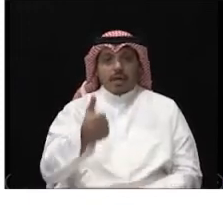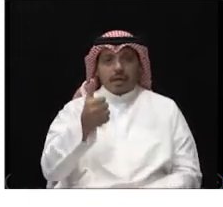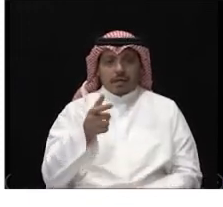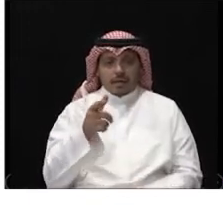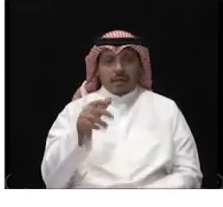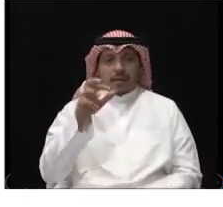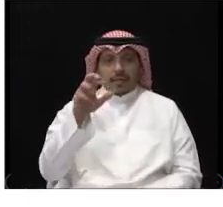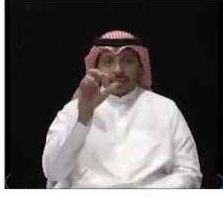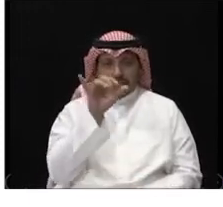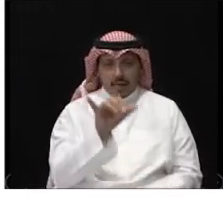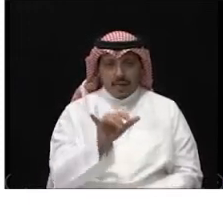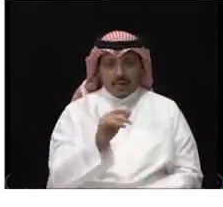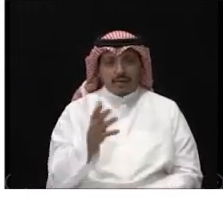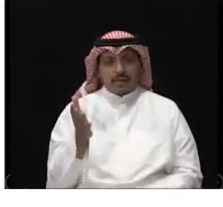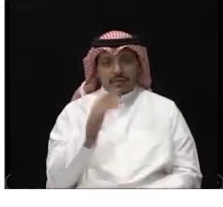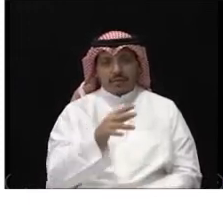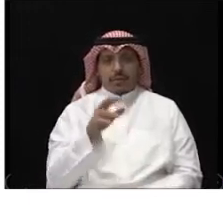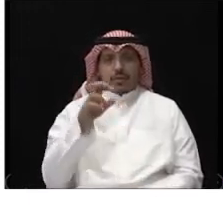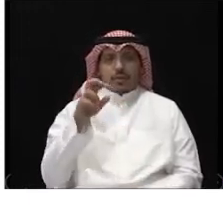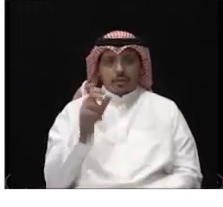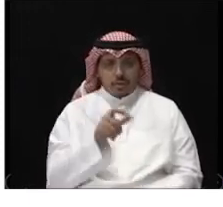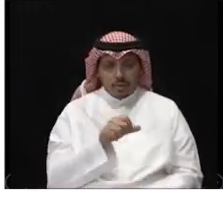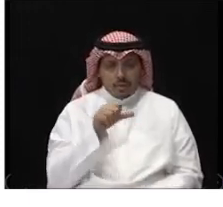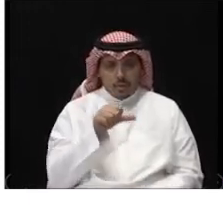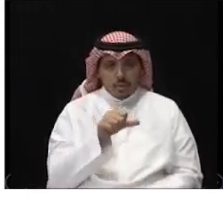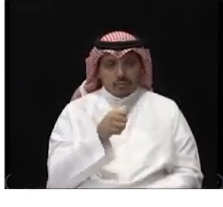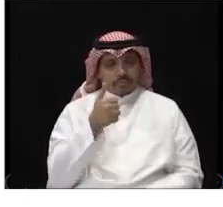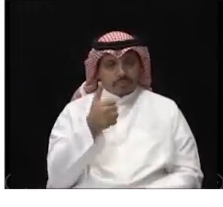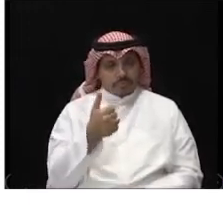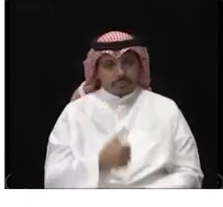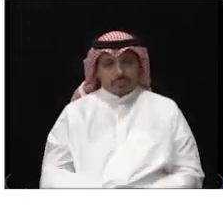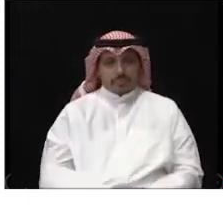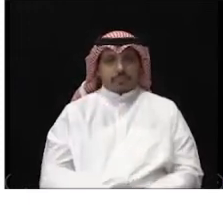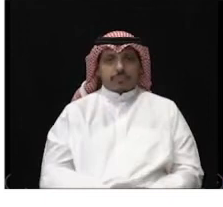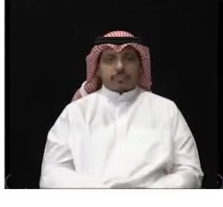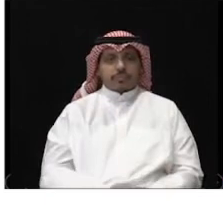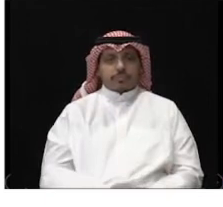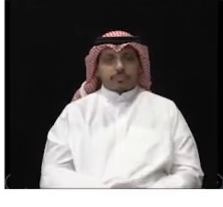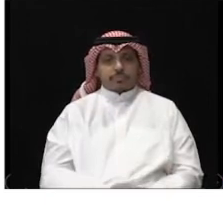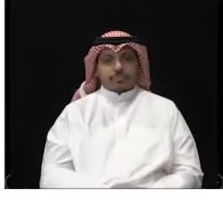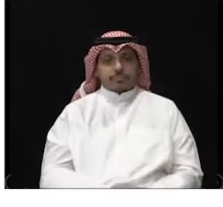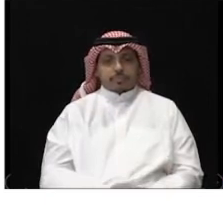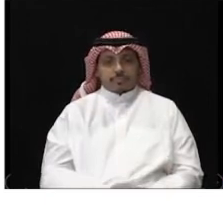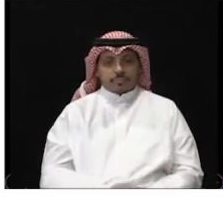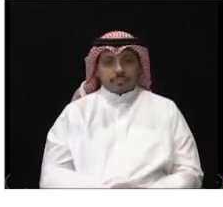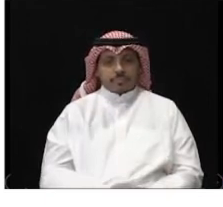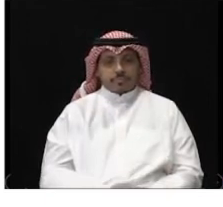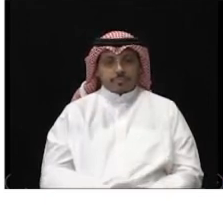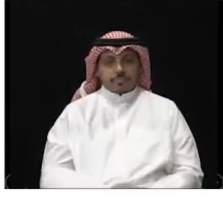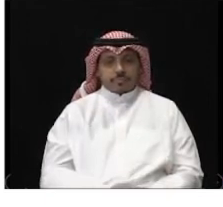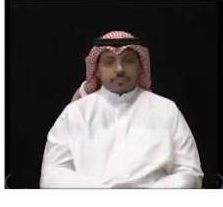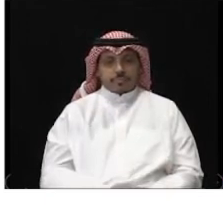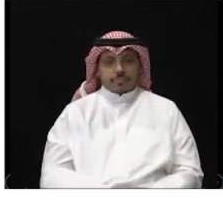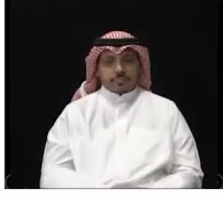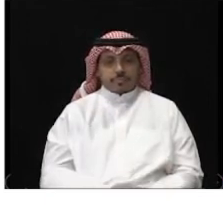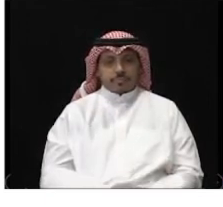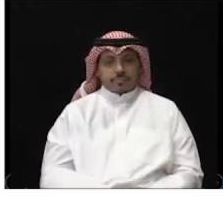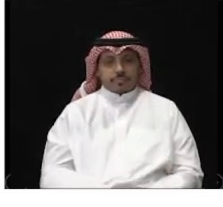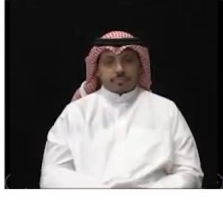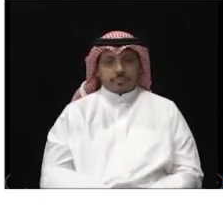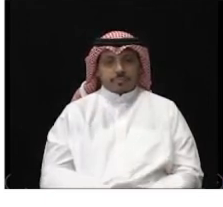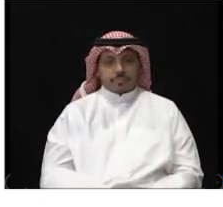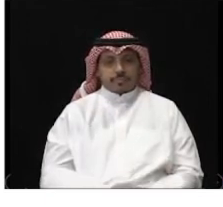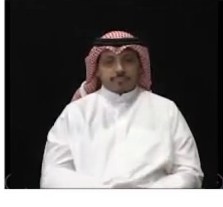رائع جدا، أحسنتم، ذا، ذا، ذي، ذي، ذو، ذو، جميل جدا،